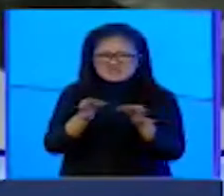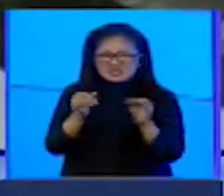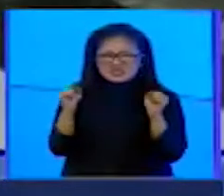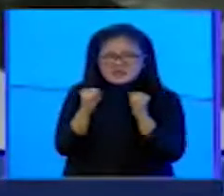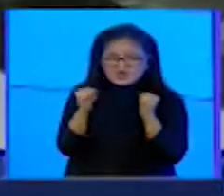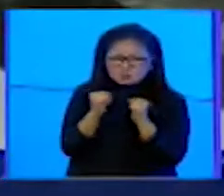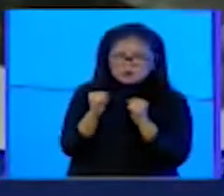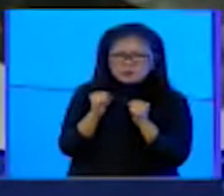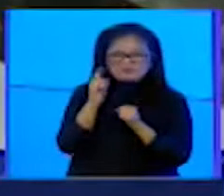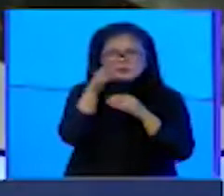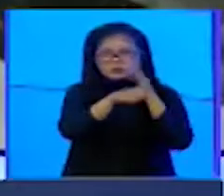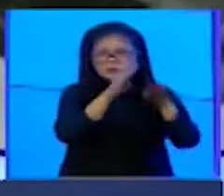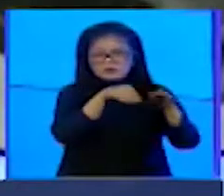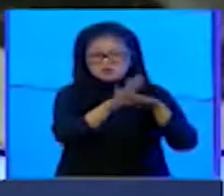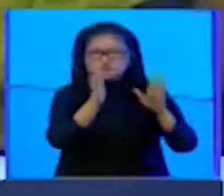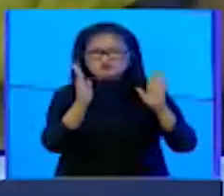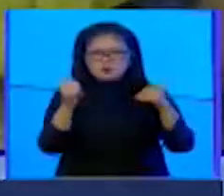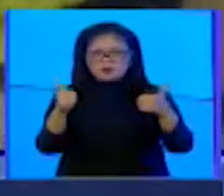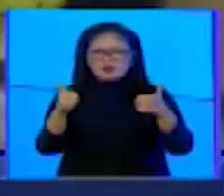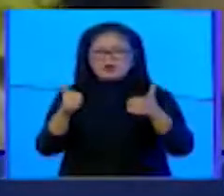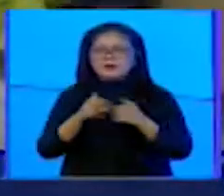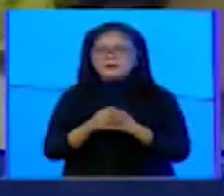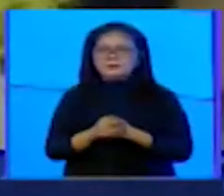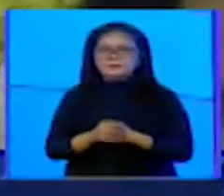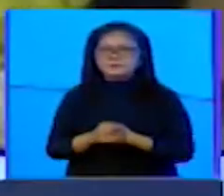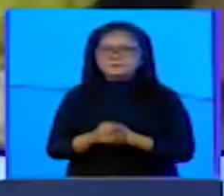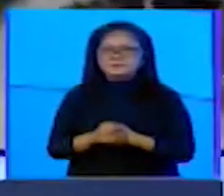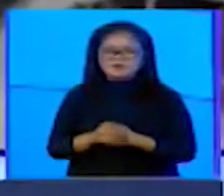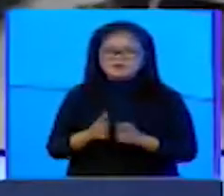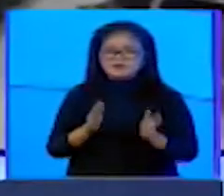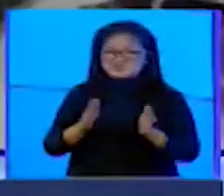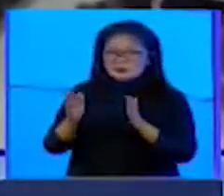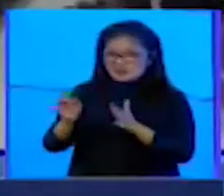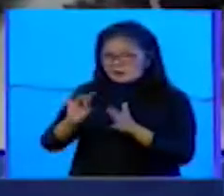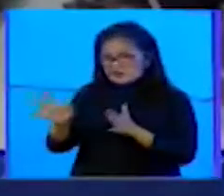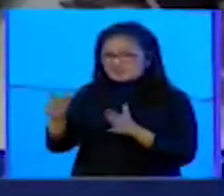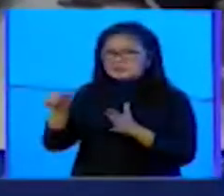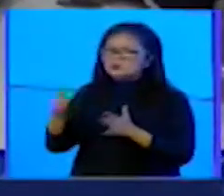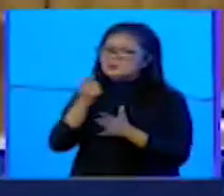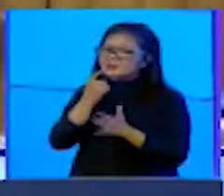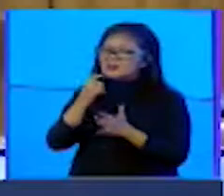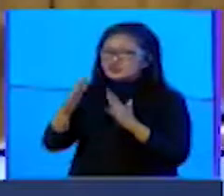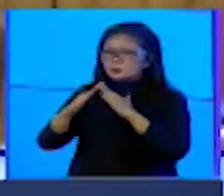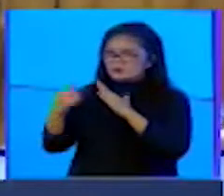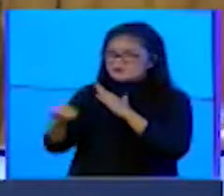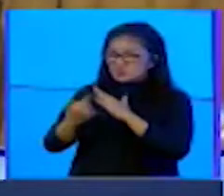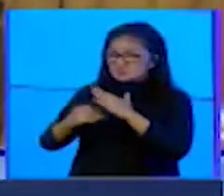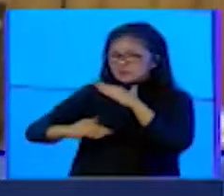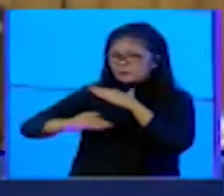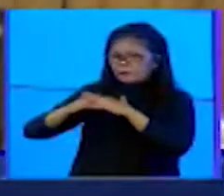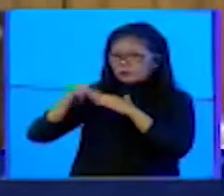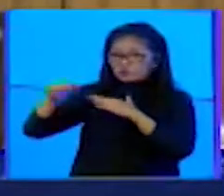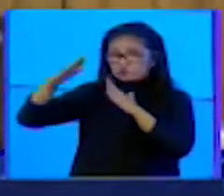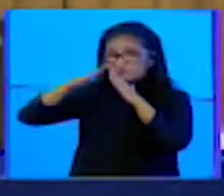yaitu asrama haji dan Rusunawa Gemawang. Kemudian yang isolasi yang penuh itu adalah isolasi di rumah sakit